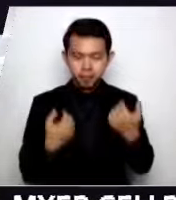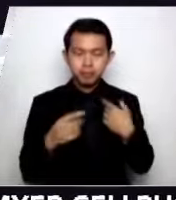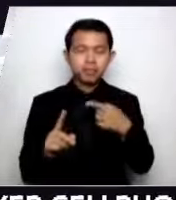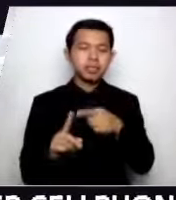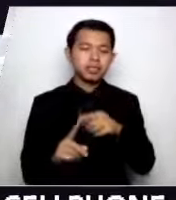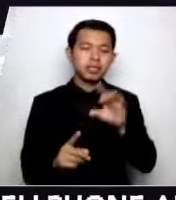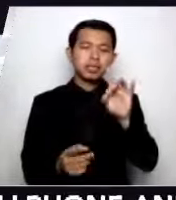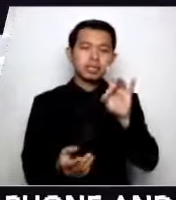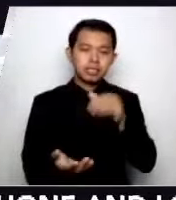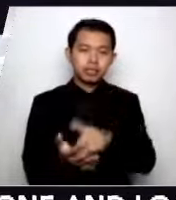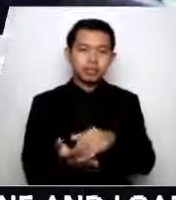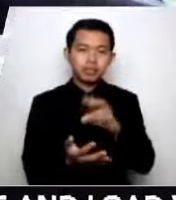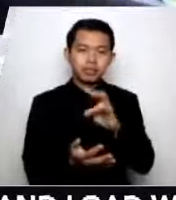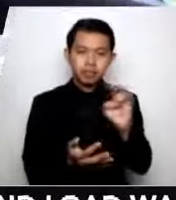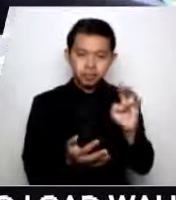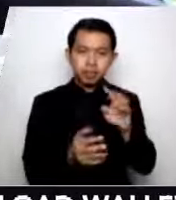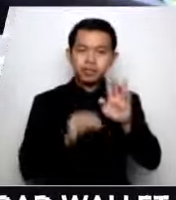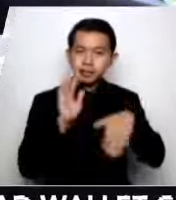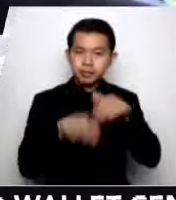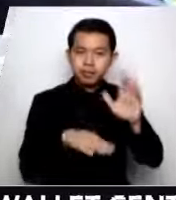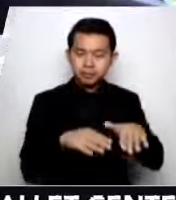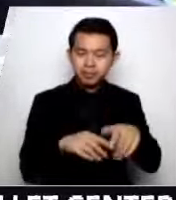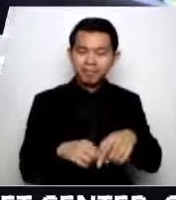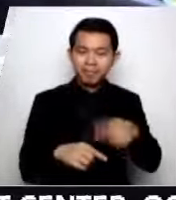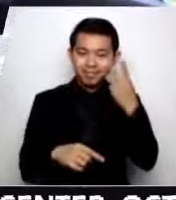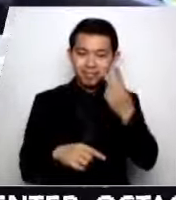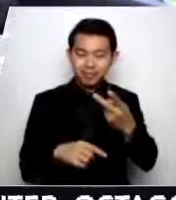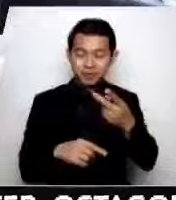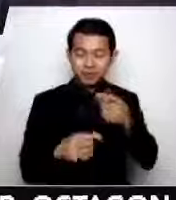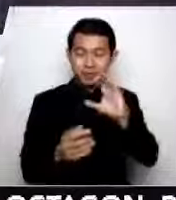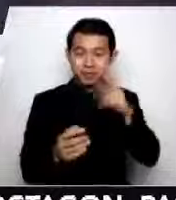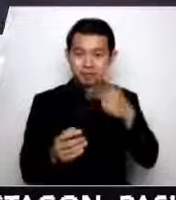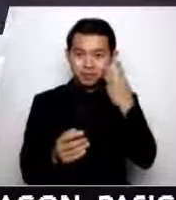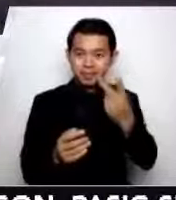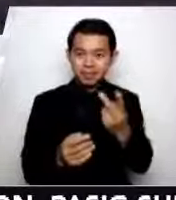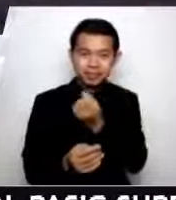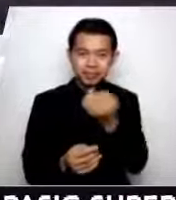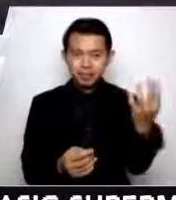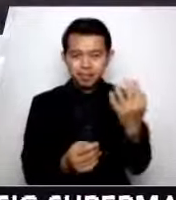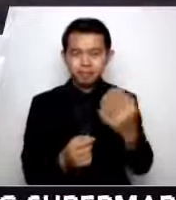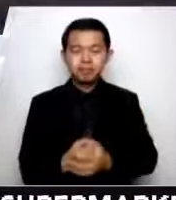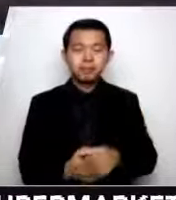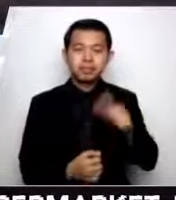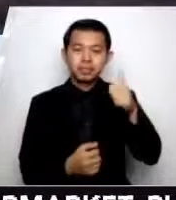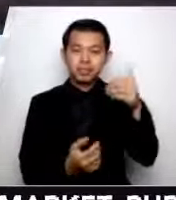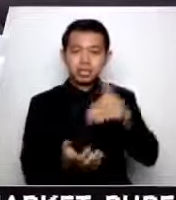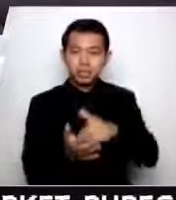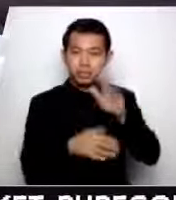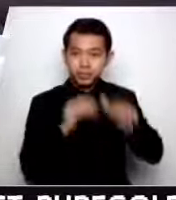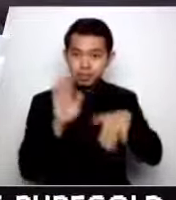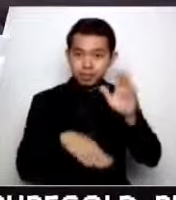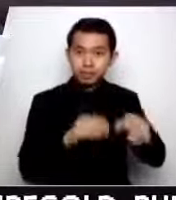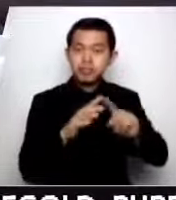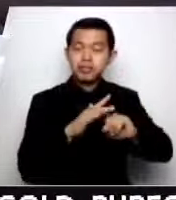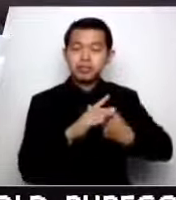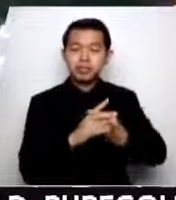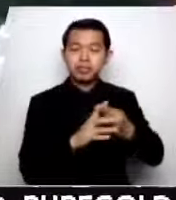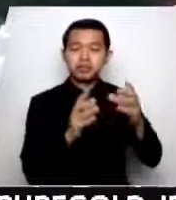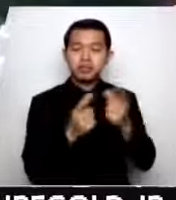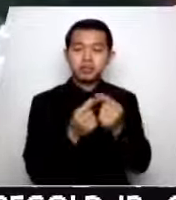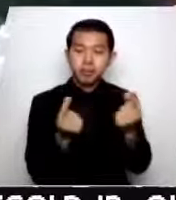araw base sa kanyang phone app. Ang 10,000 steps goal, sinasabing nagsimula sa Japan noong 1964 bago ang Tokyo